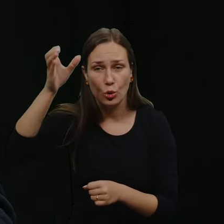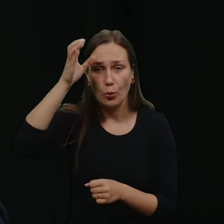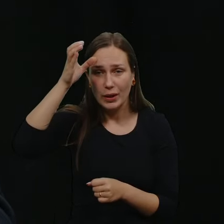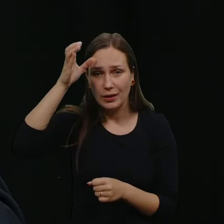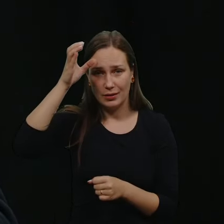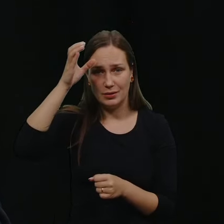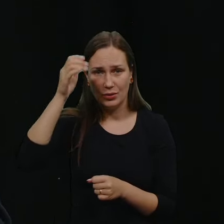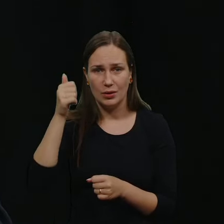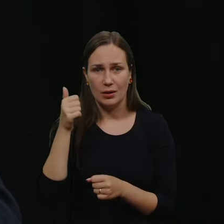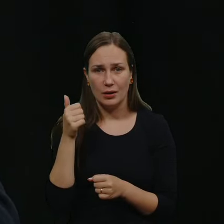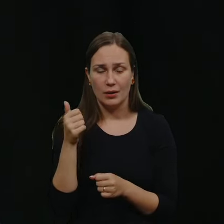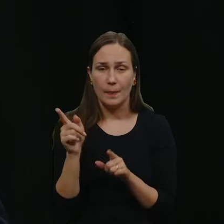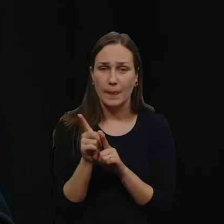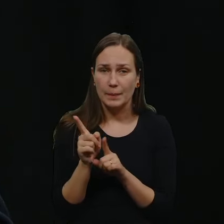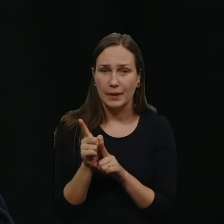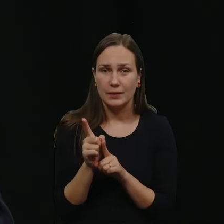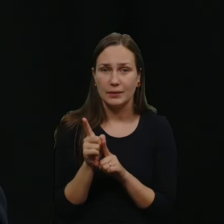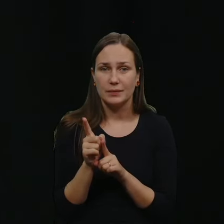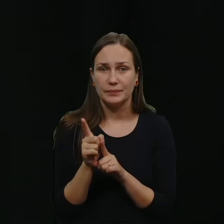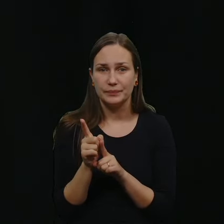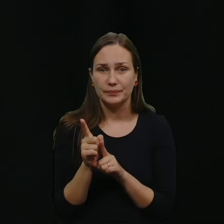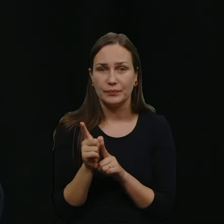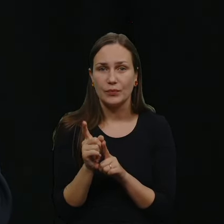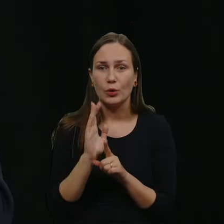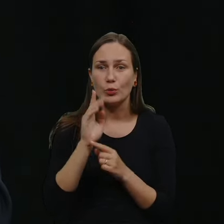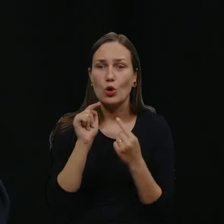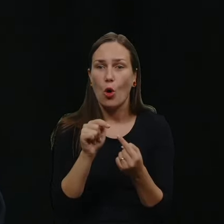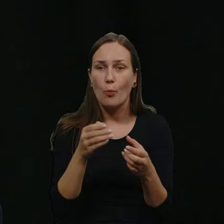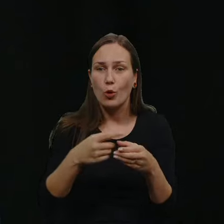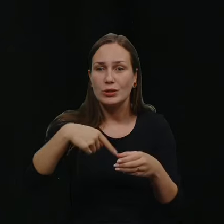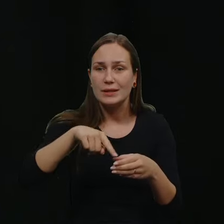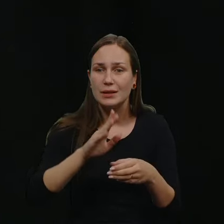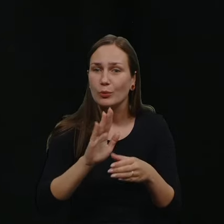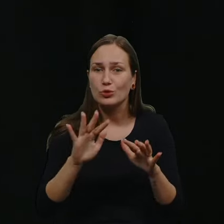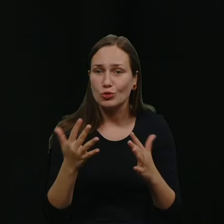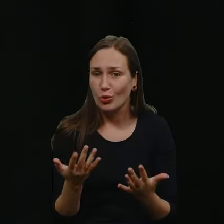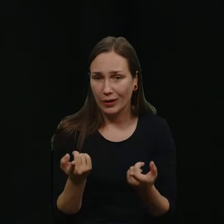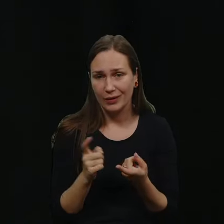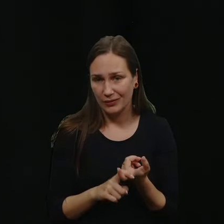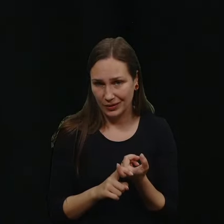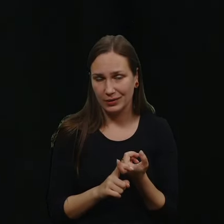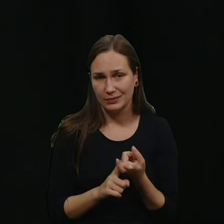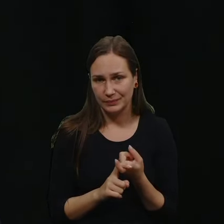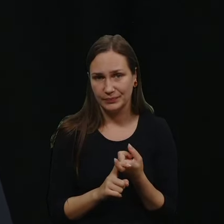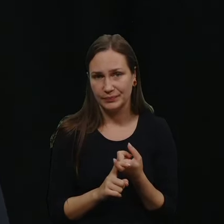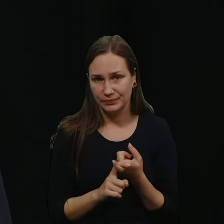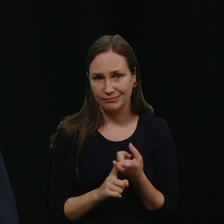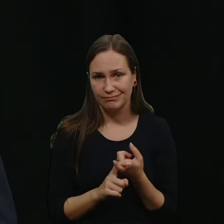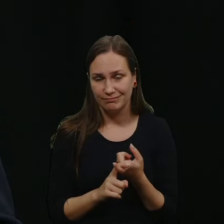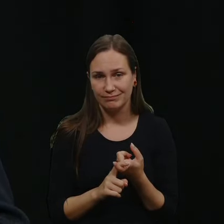kompetencijos išvengiant ir atrimint, žinant, kokia bus opozicija, kad tai yra gana